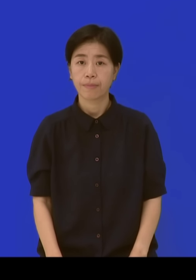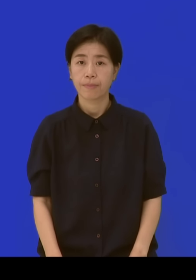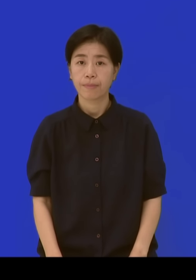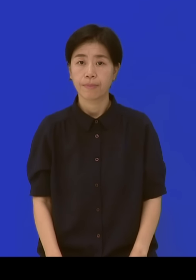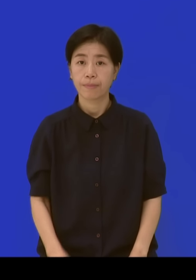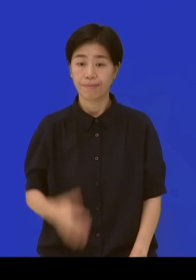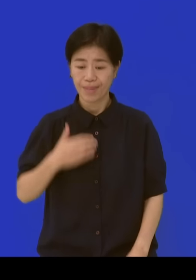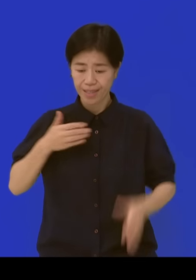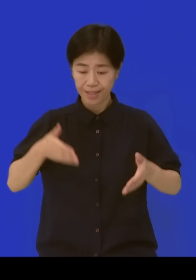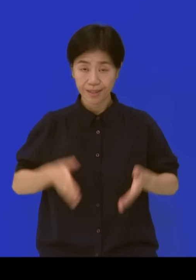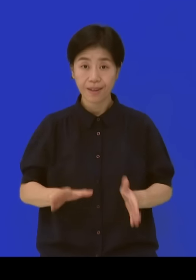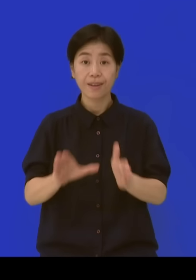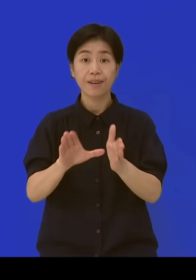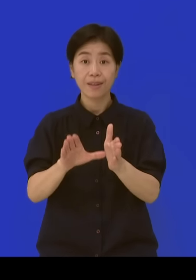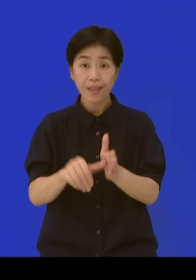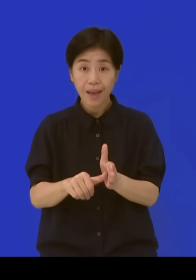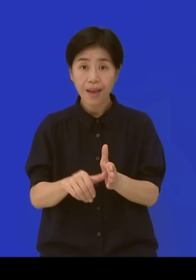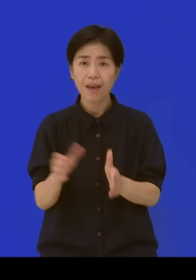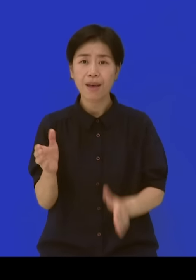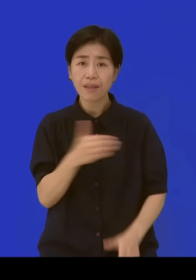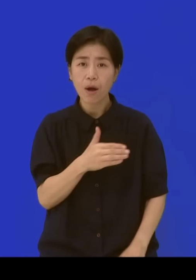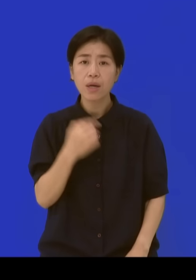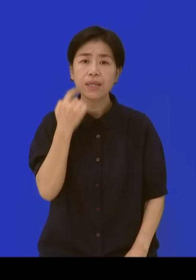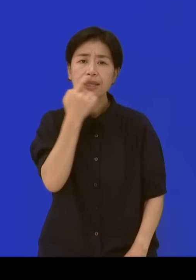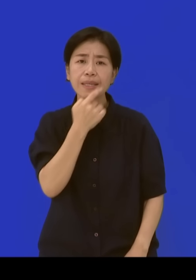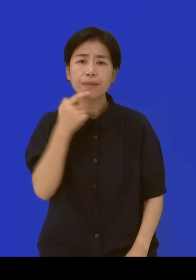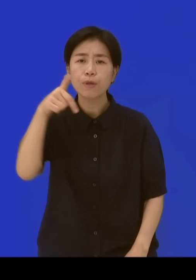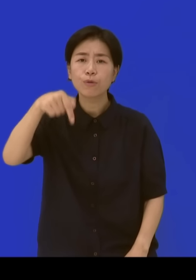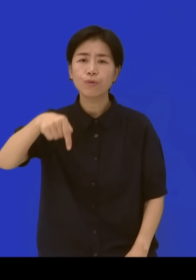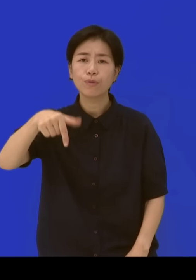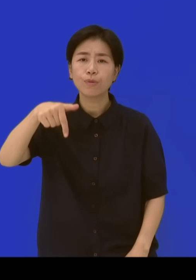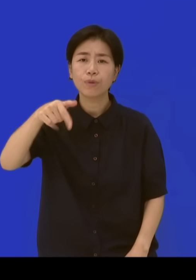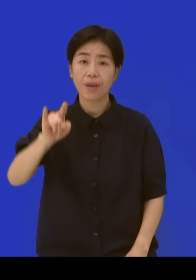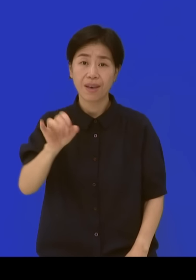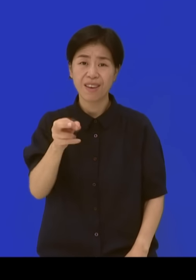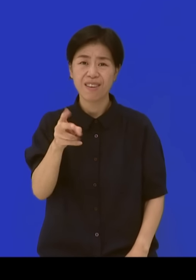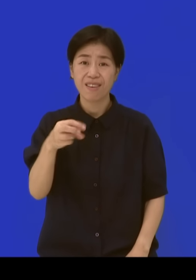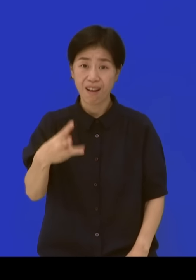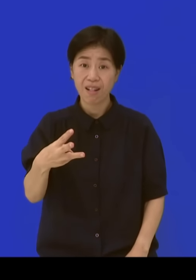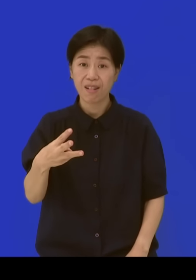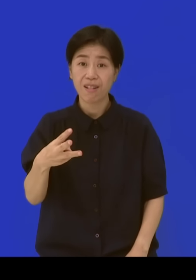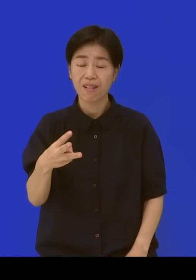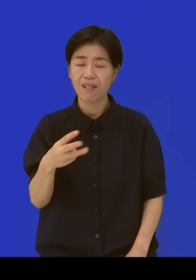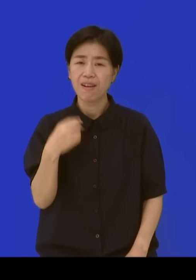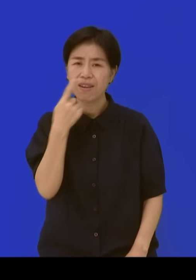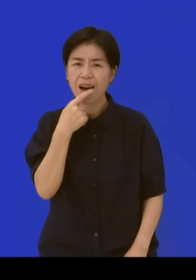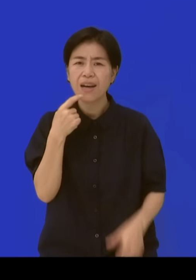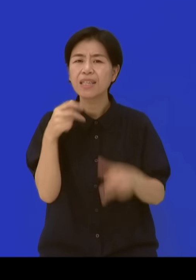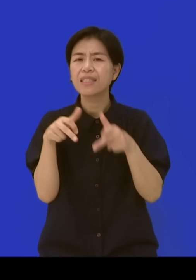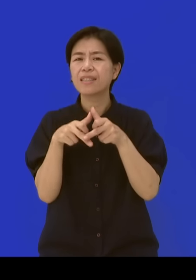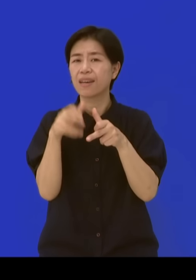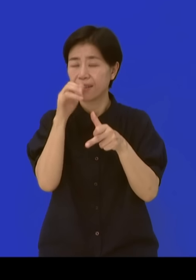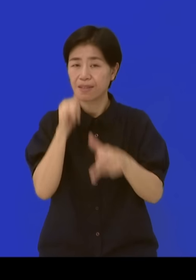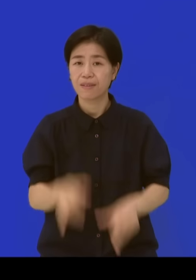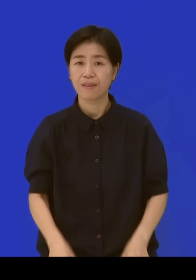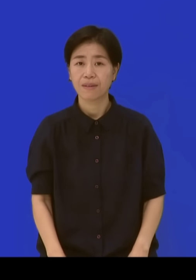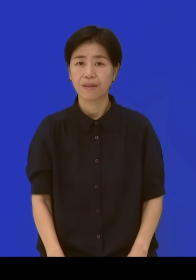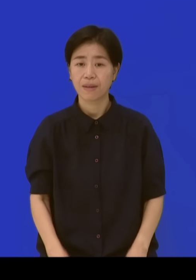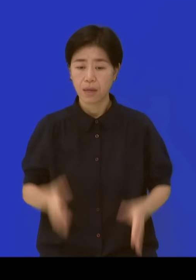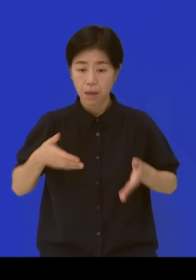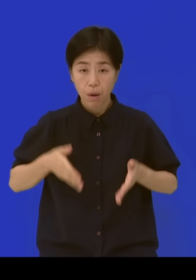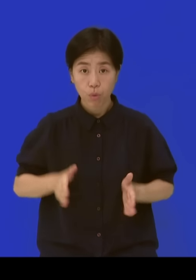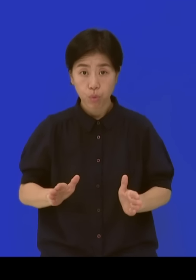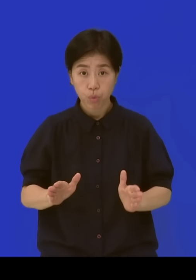제가 태어날 때 네. 선천성 구개열 구개순을 가지고 태어났습니다. 흔히 네. 언청이라고 네, 하는데요. 네, 네. 그래서 이렇게